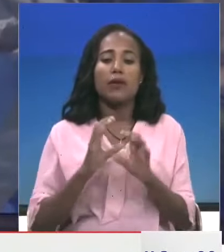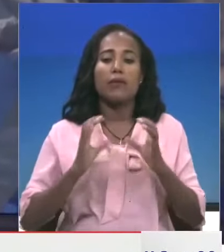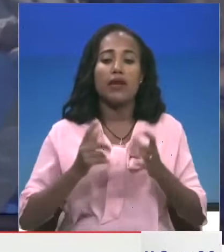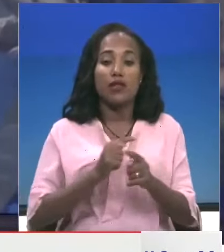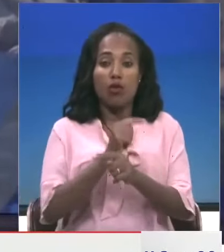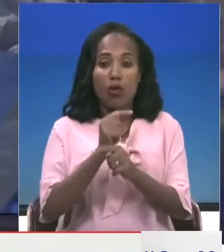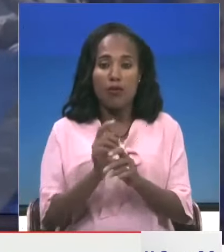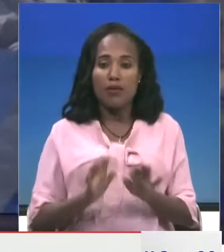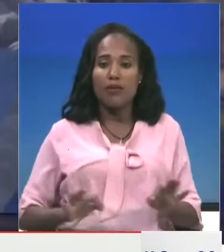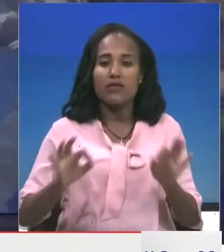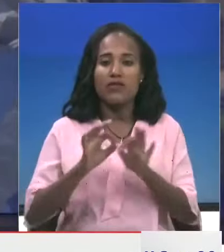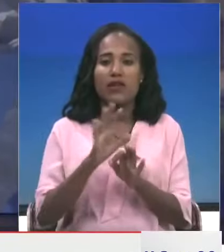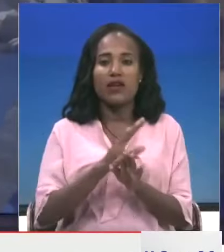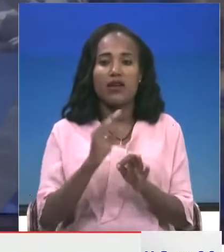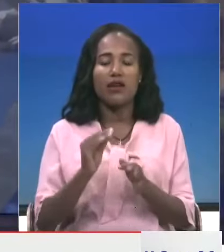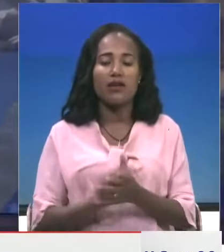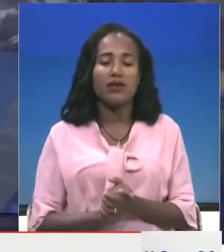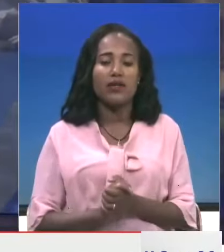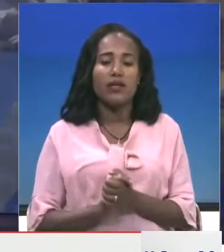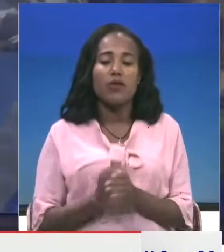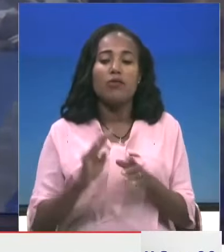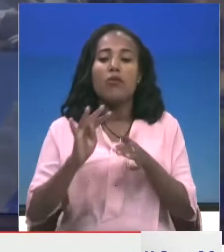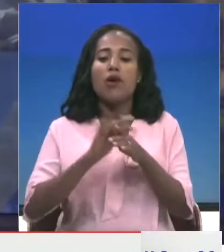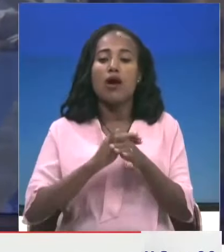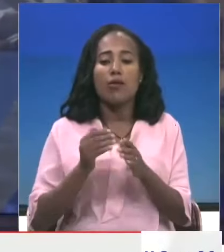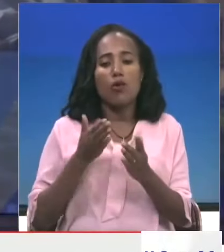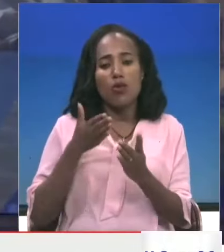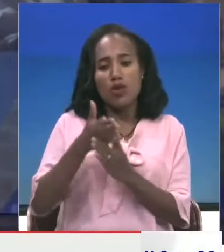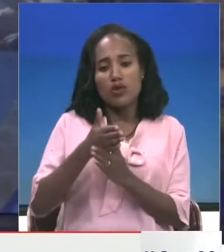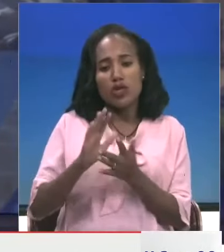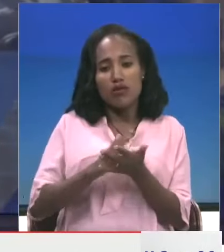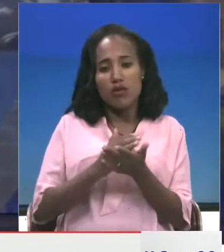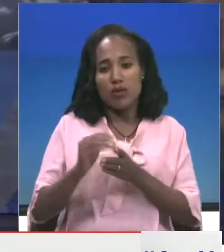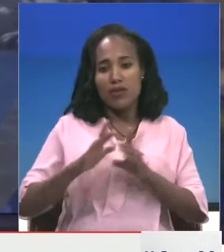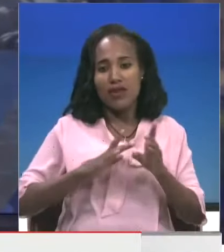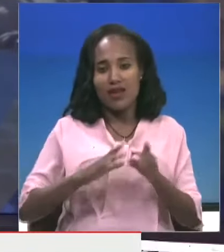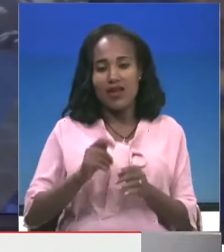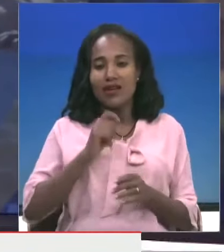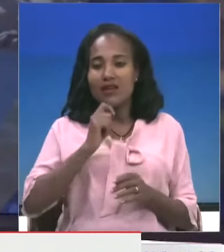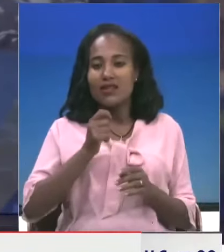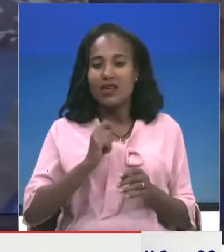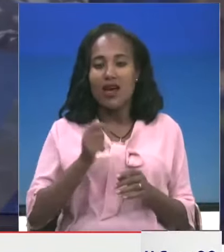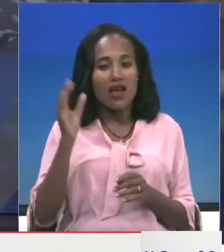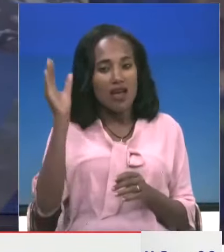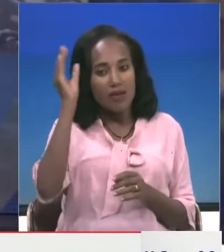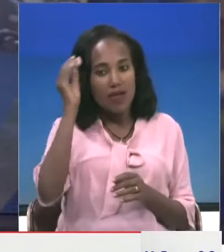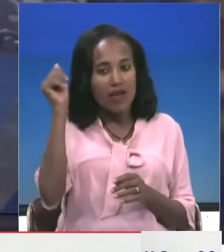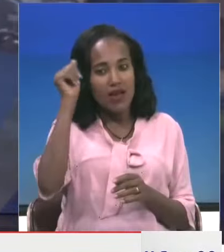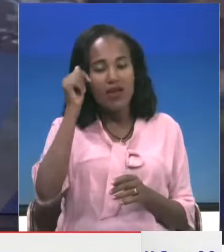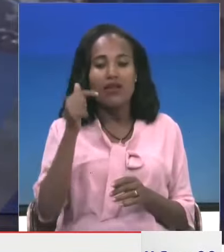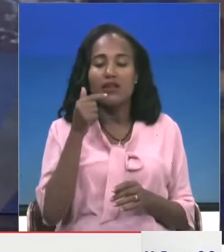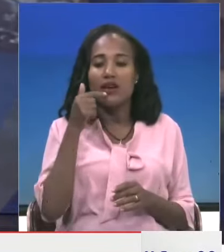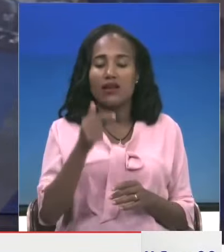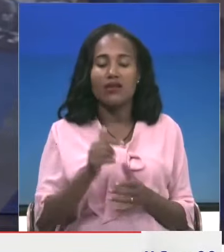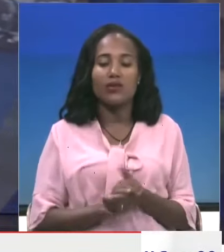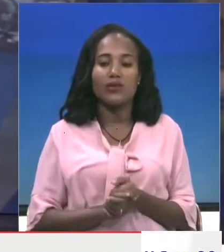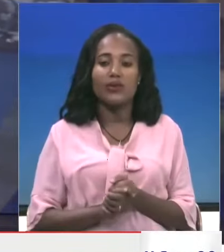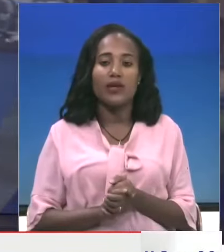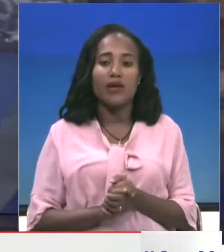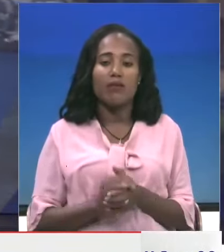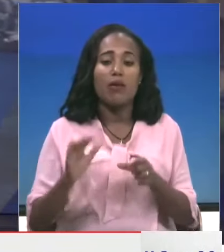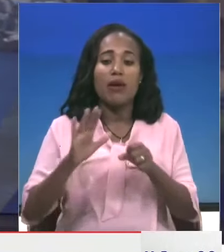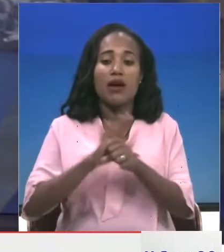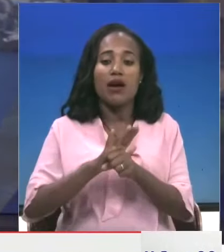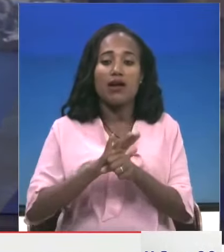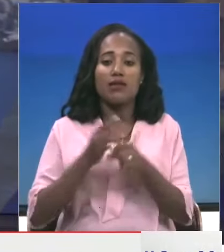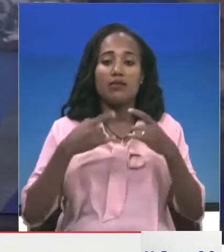ተቋም እንደሚያስፈልግና በሙያዋ የበኩሏን አስተዋጽኦ እንደምታበረክት ጋዜጠኛ ሄርሜላ አረጋዊ ተናገረች። በይበቃል